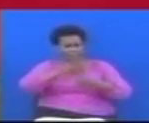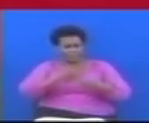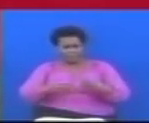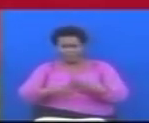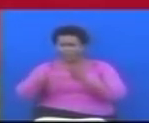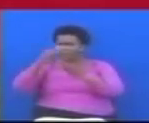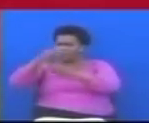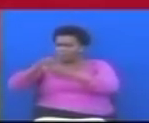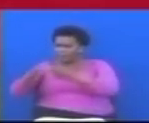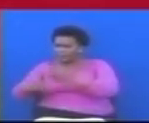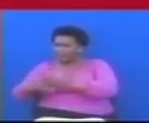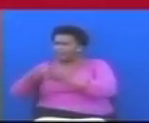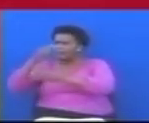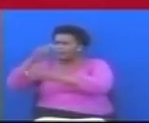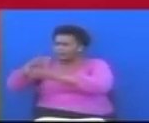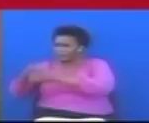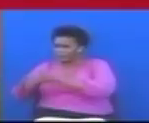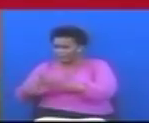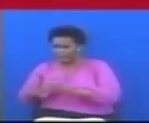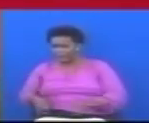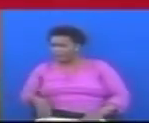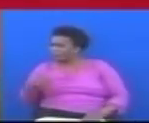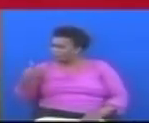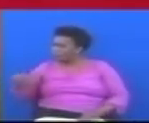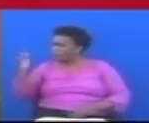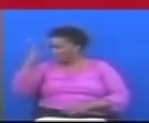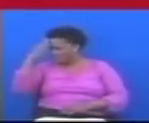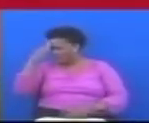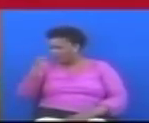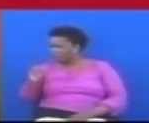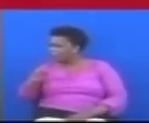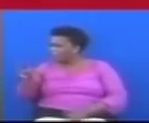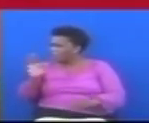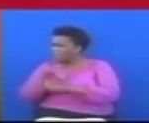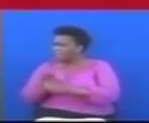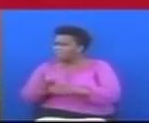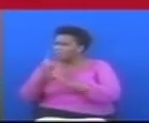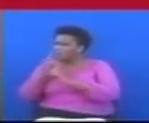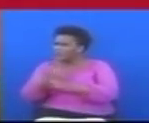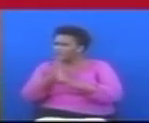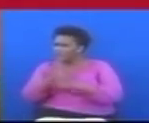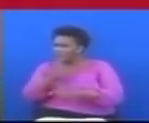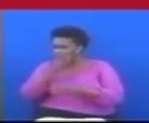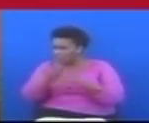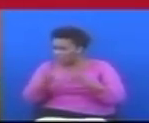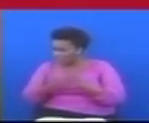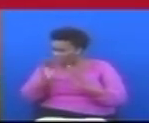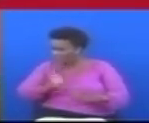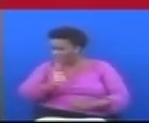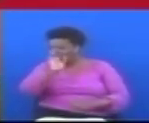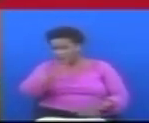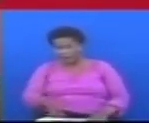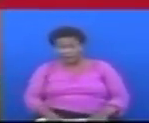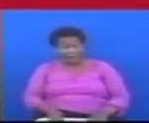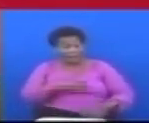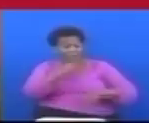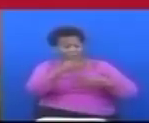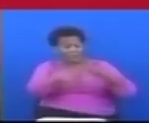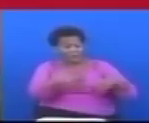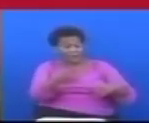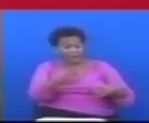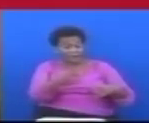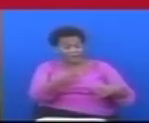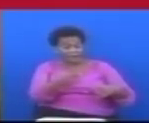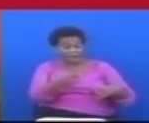na mara nyingi nimpongeze tu, amekuwa akifuatilia sana hizi barabara. Mheshimiwa naibu spika, mradi unaoendelea sasa hivi